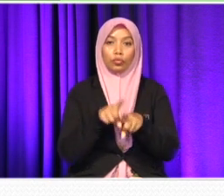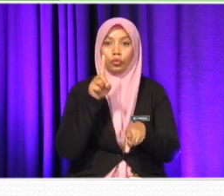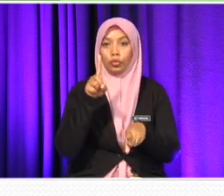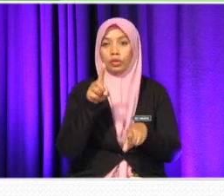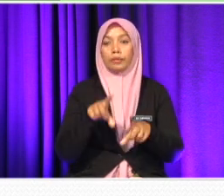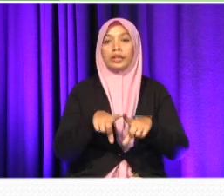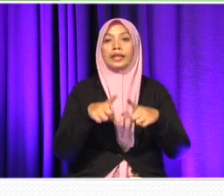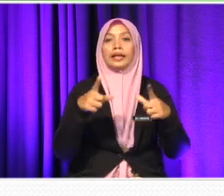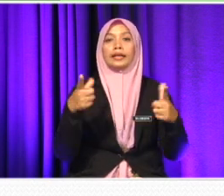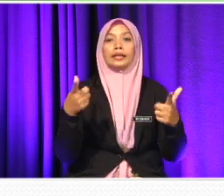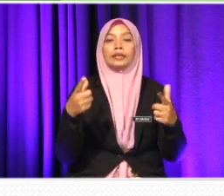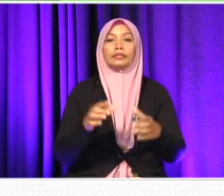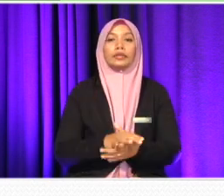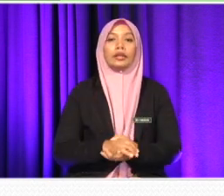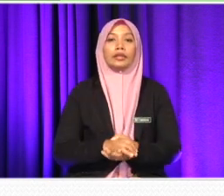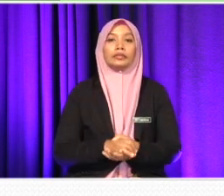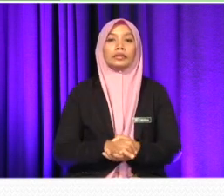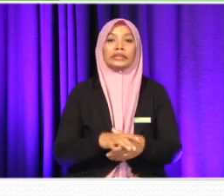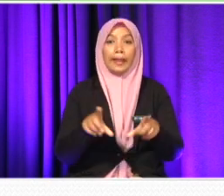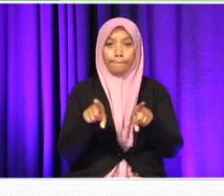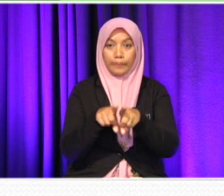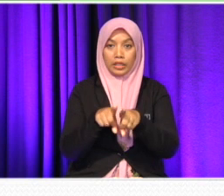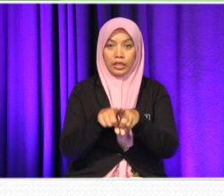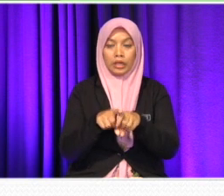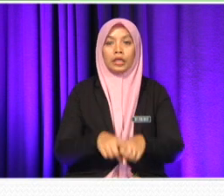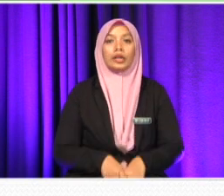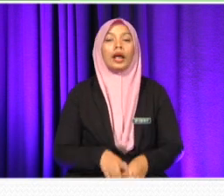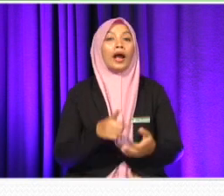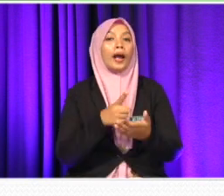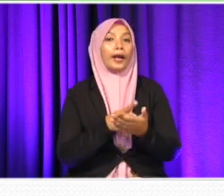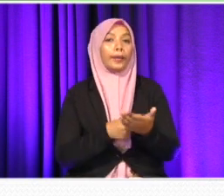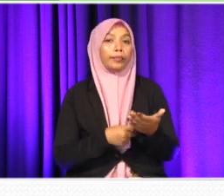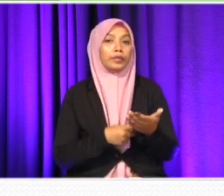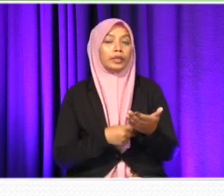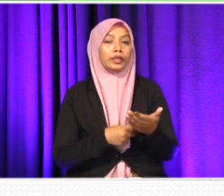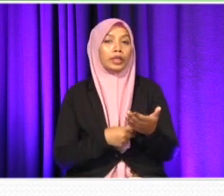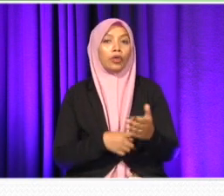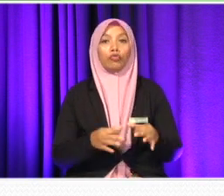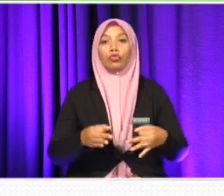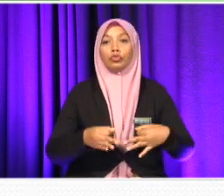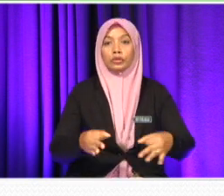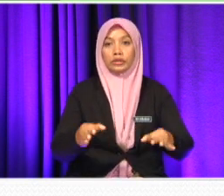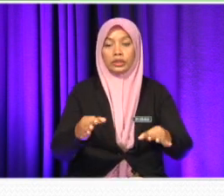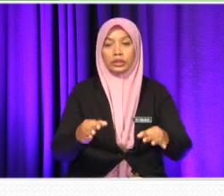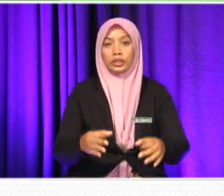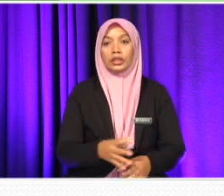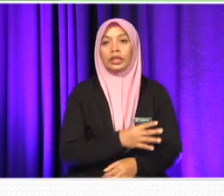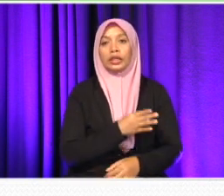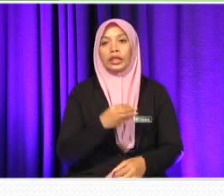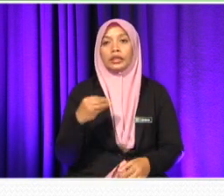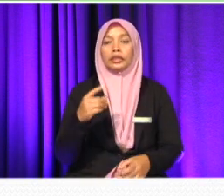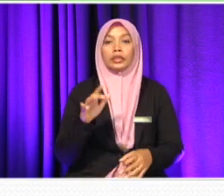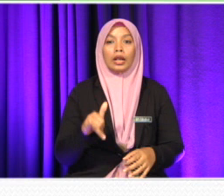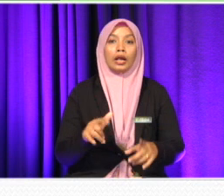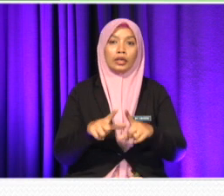penyerasan Oke ingat dan paham lah apa kaitan antara satu fungsian dengan fungsinya yang lain oke kita